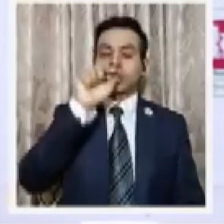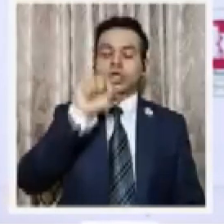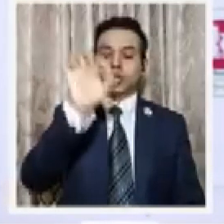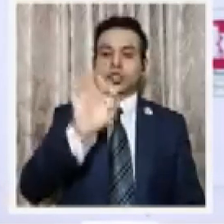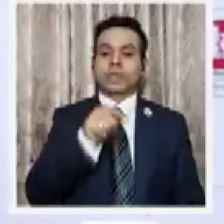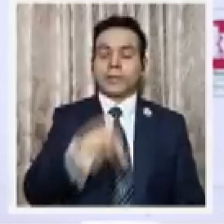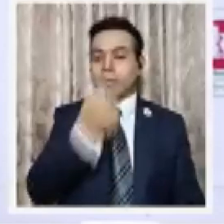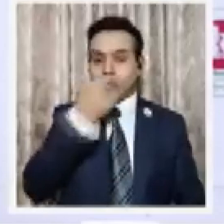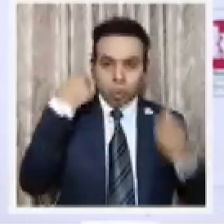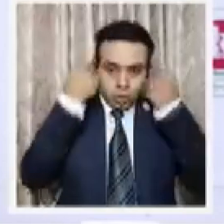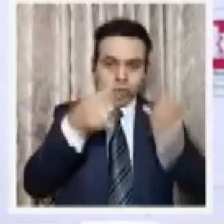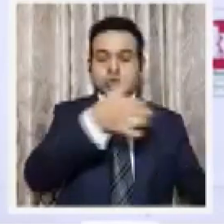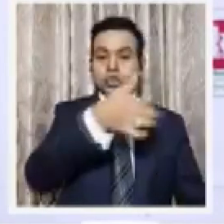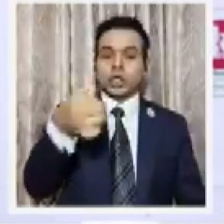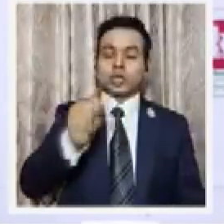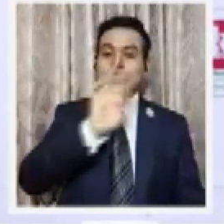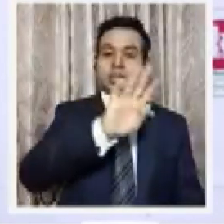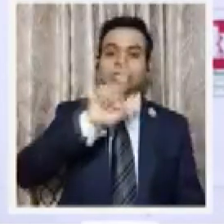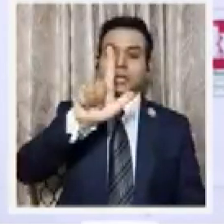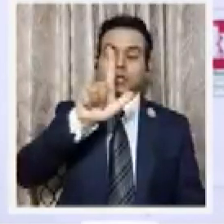করেছেন 2,388 জন,